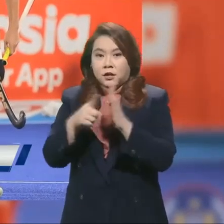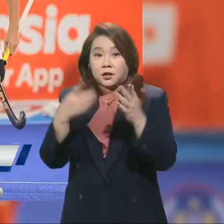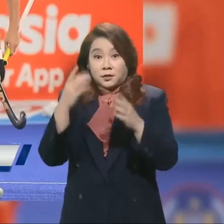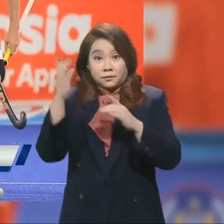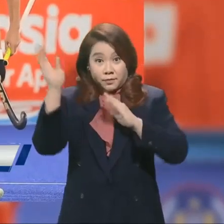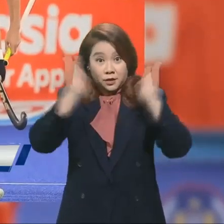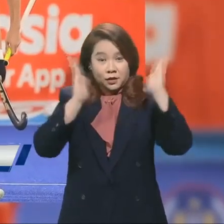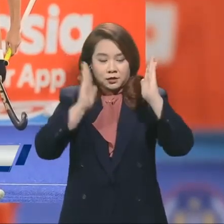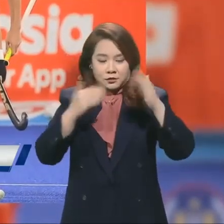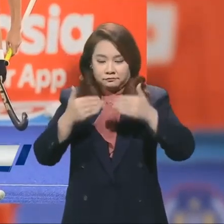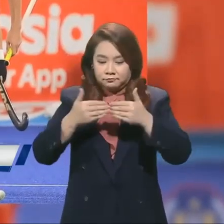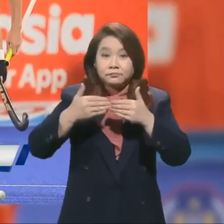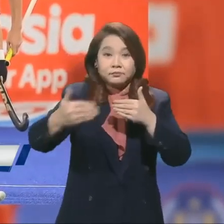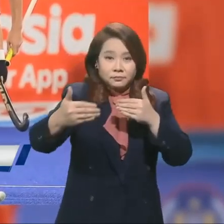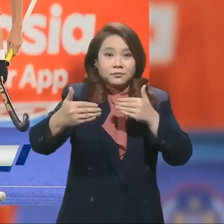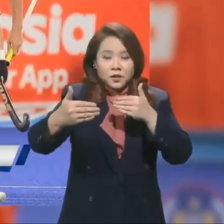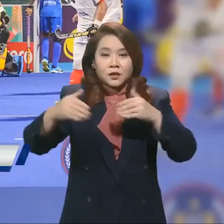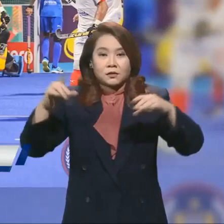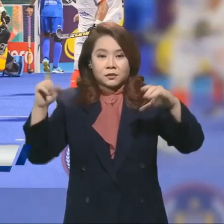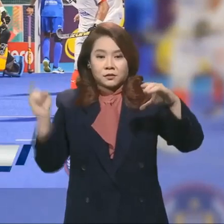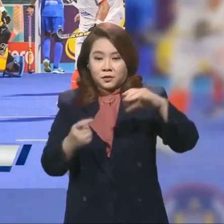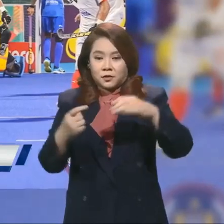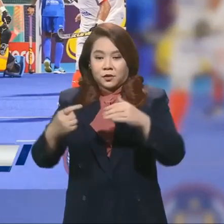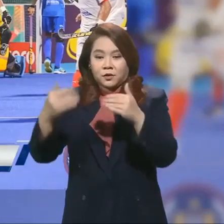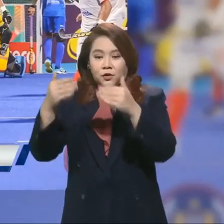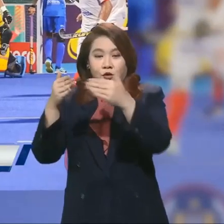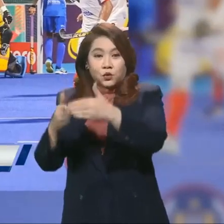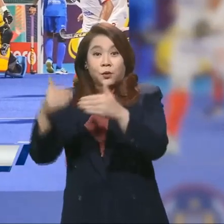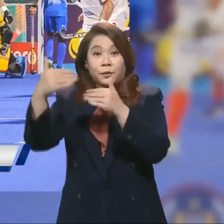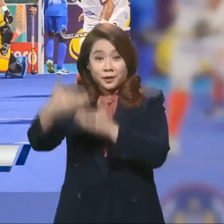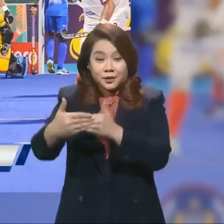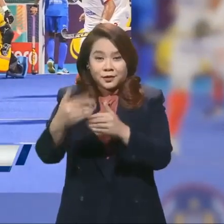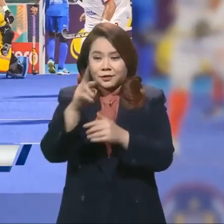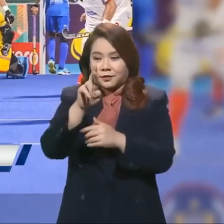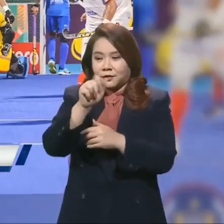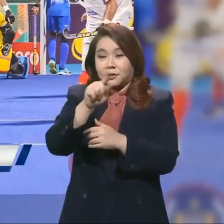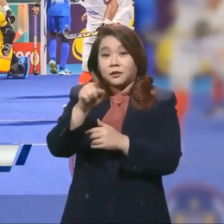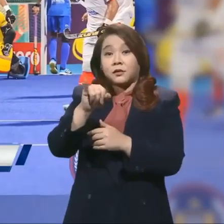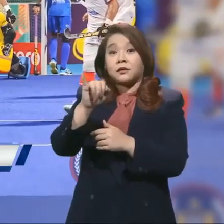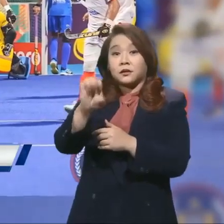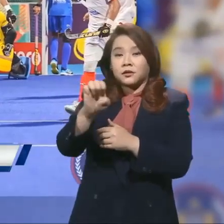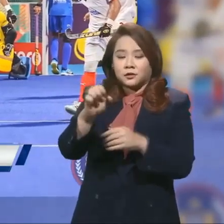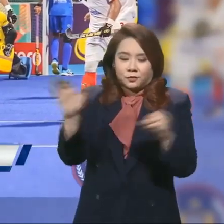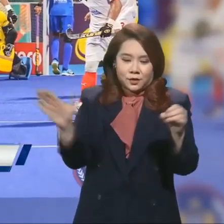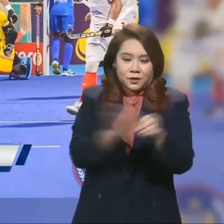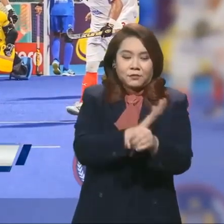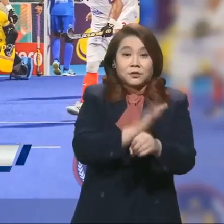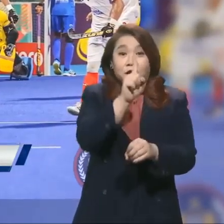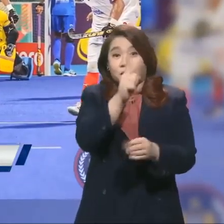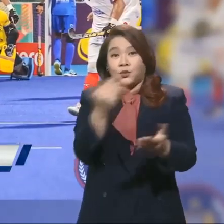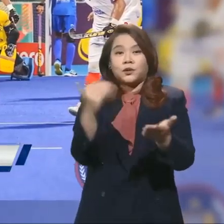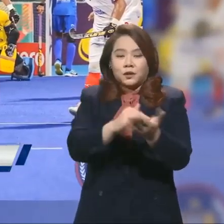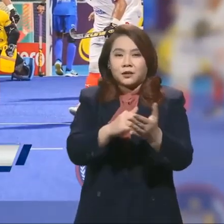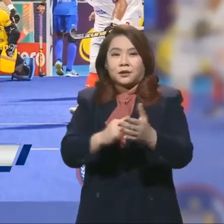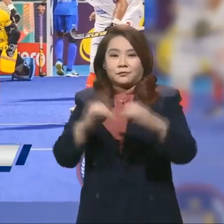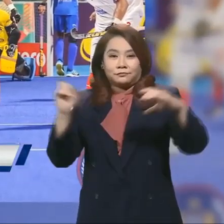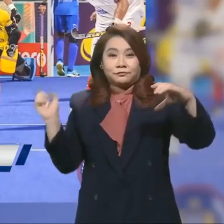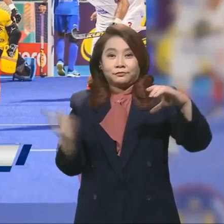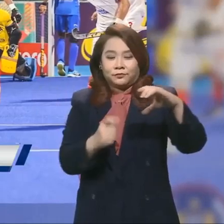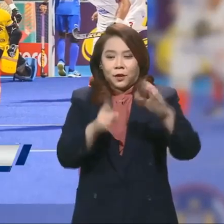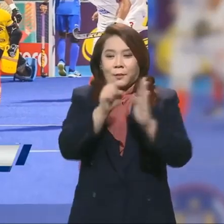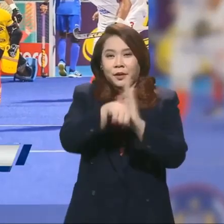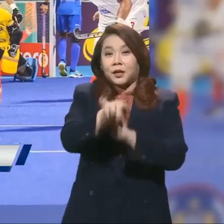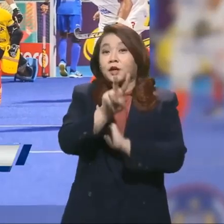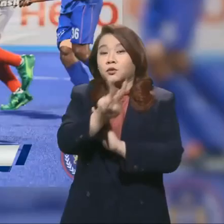Tigers berada di hadapan mengusi pukulan sudut penalti Muhammad Razi sebelum tonggak pertahanan itu melengkapkan satu lagi pukulan sudut penalti pada